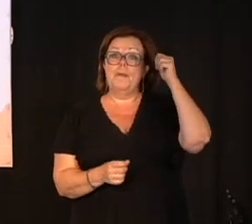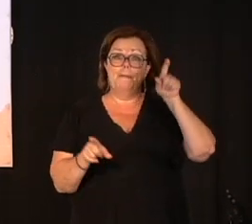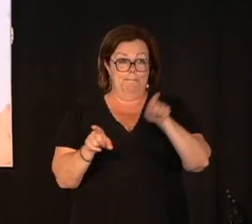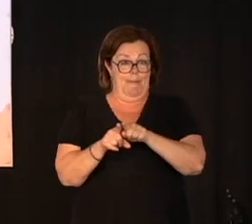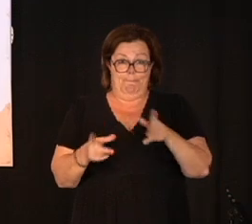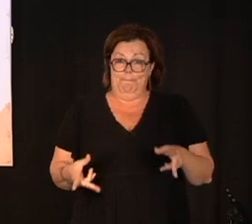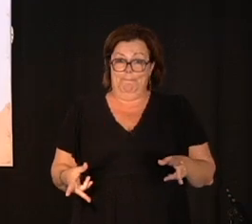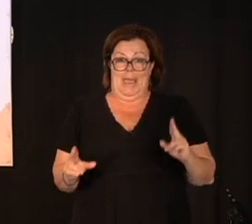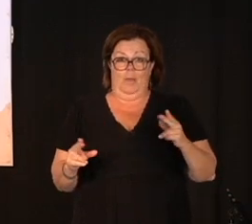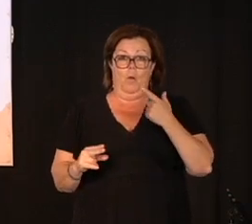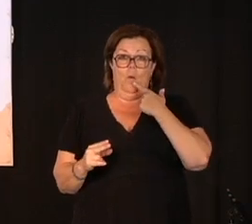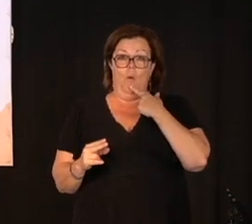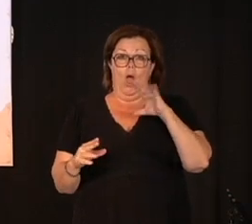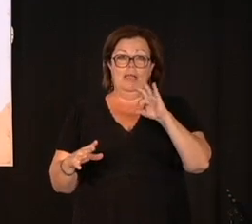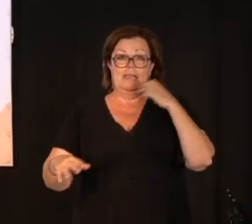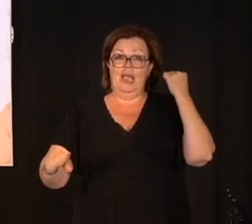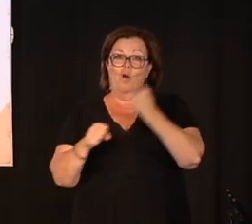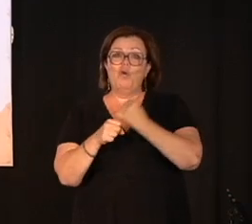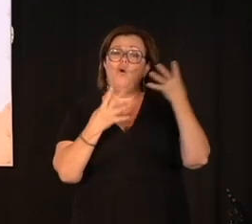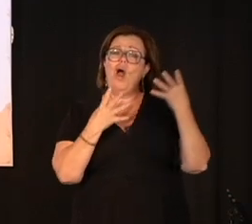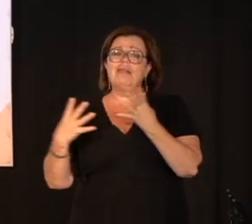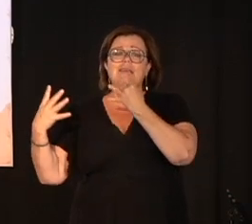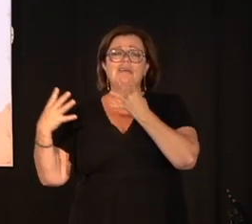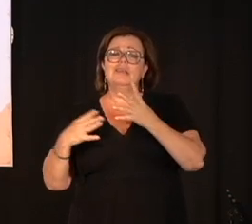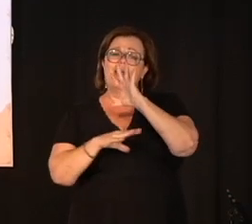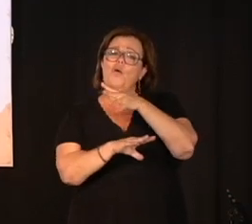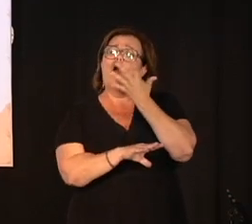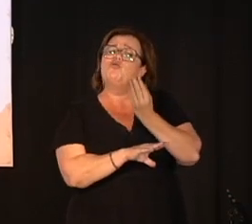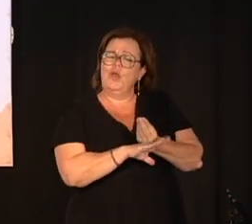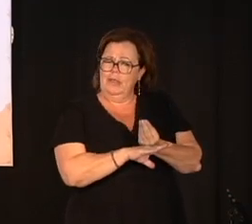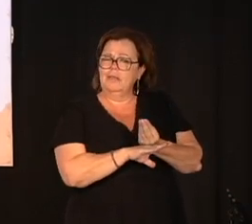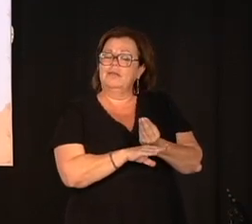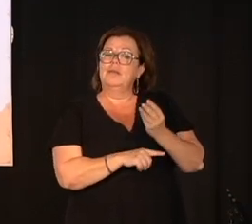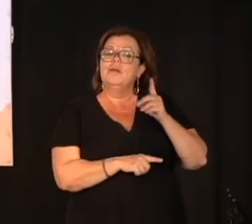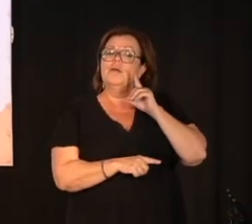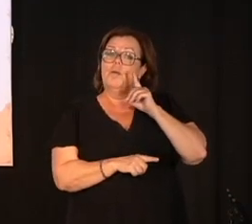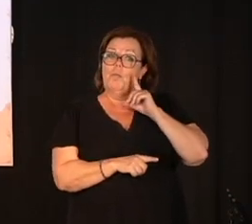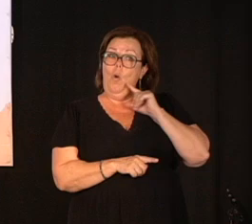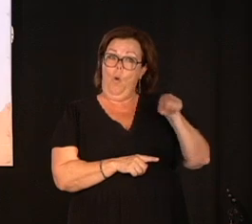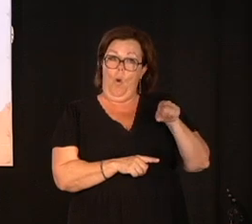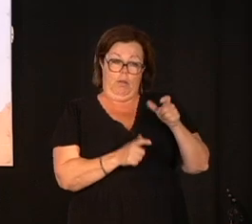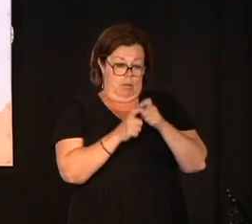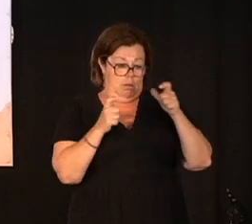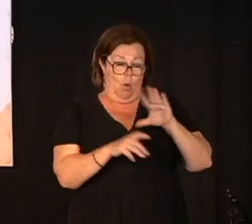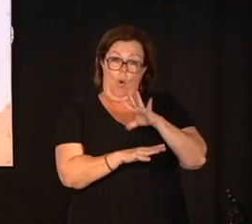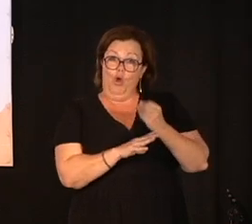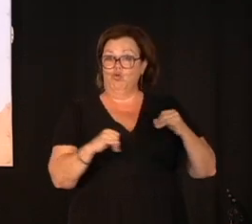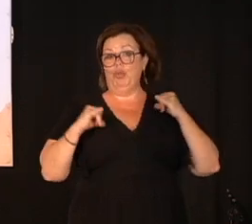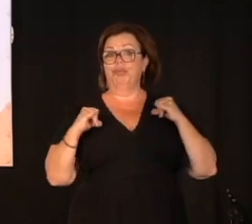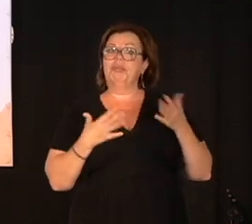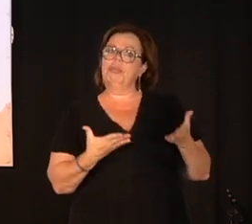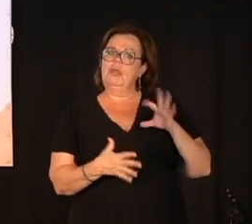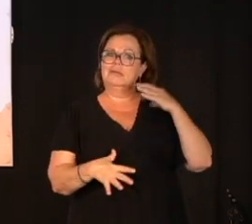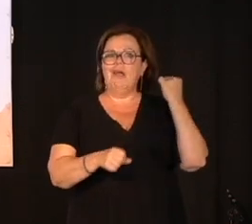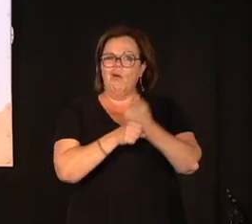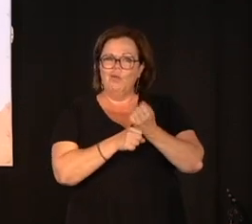que le 50e anniversaire de l'EHESS, puisque l'EHESS est une institution très jeune, nous n'avons que 50 ans, mais pas encore